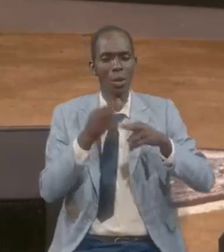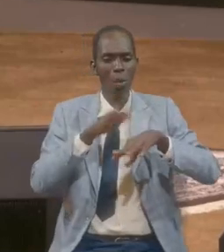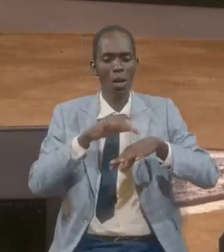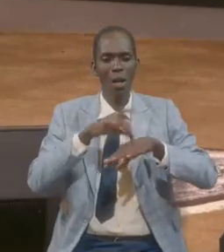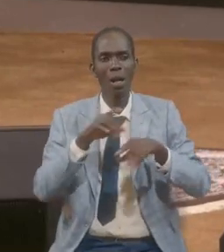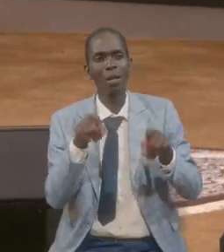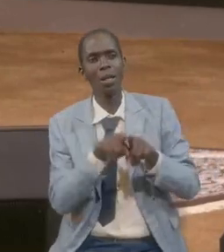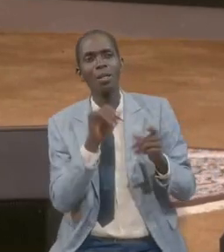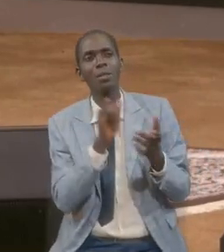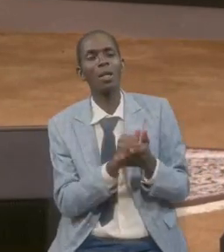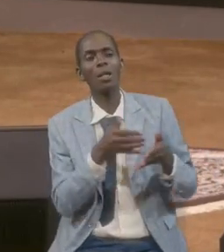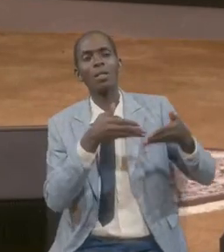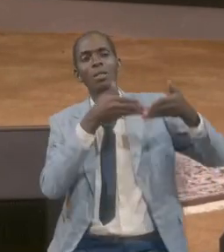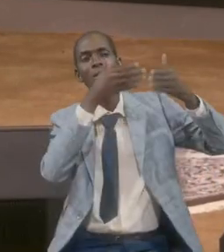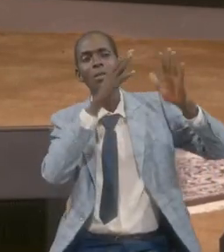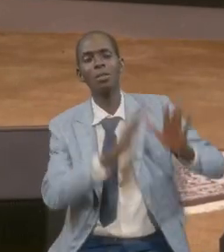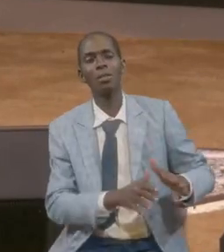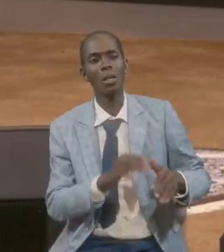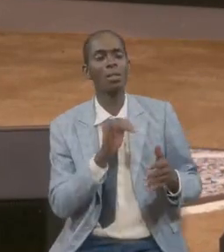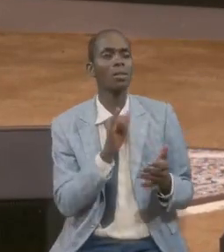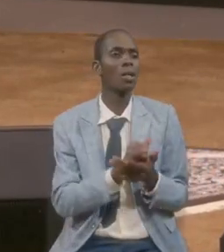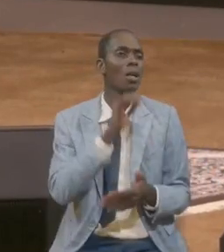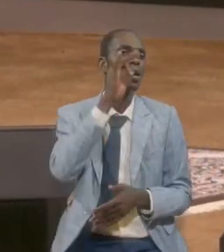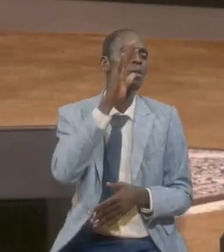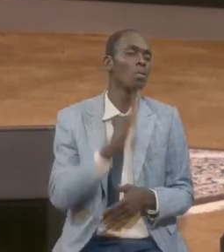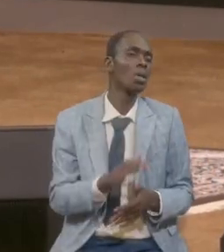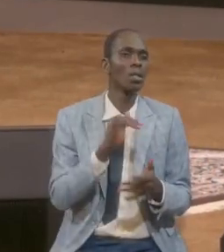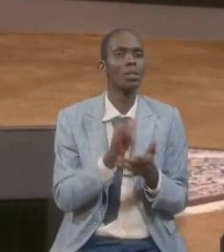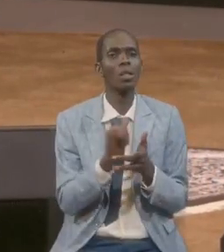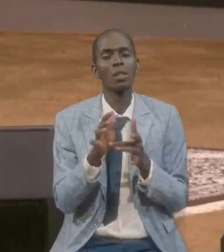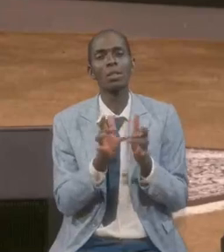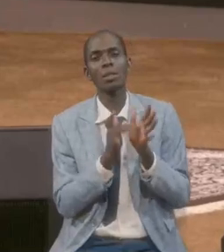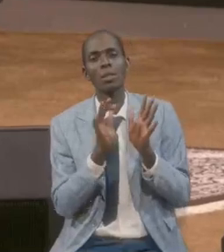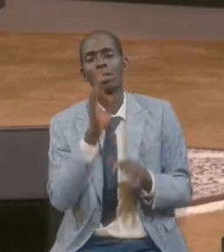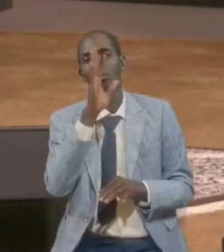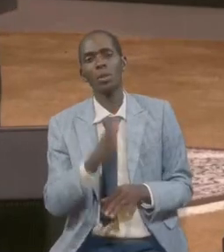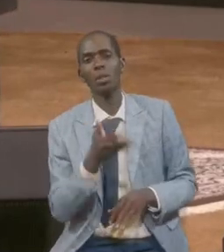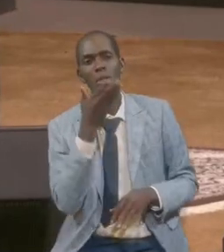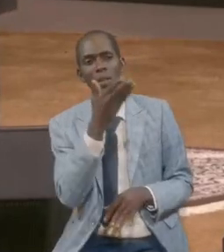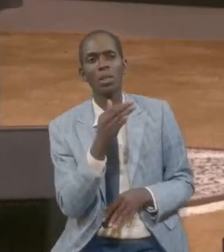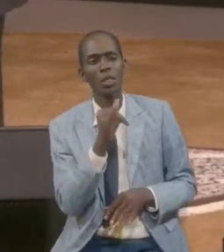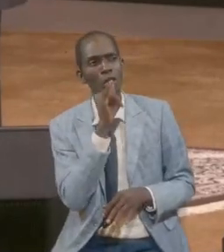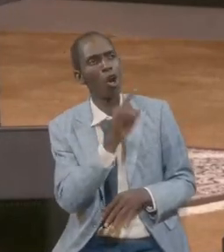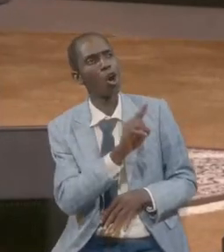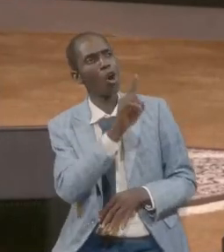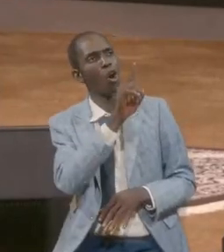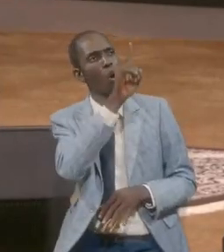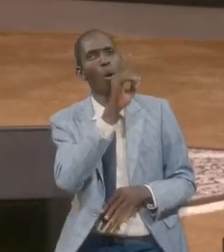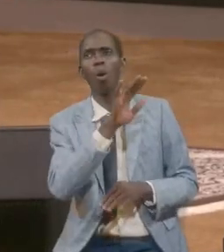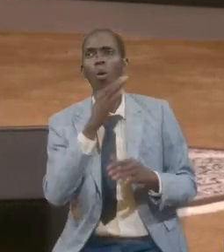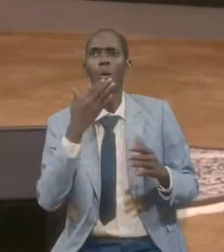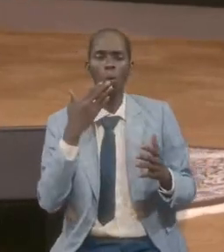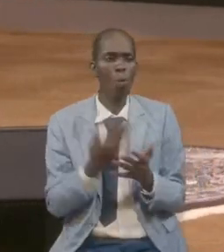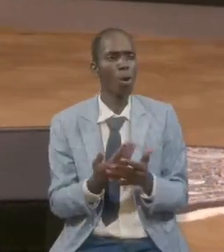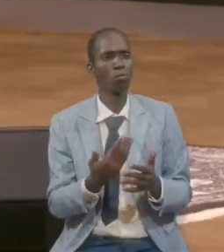populaires sur terre, qu'on appelle ce grand prédicateur-là. Alors, en haut là-bas,